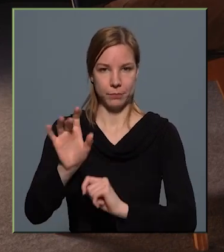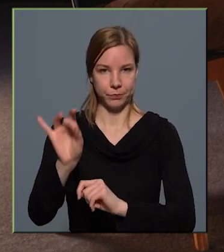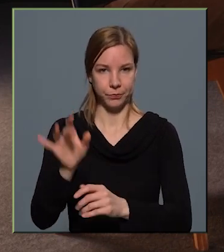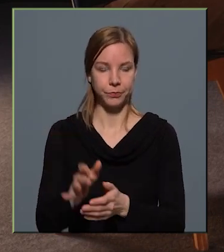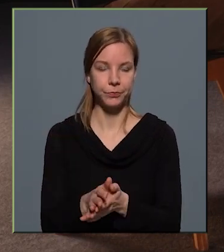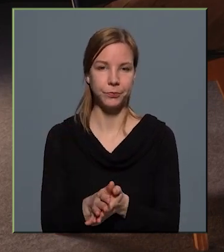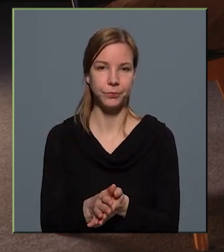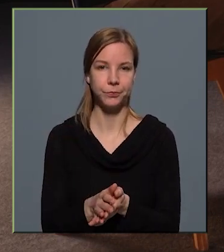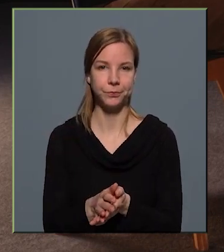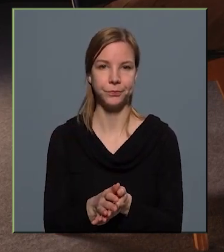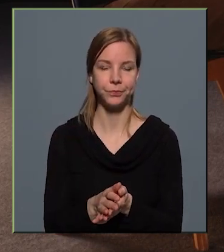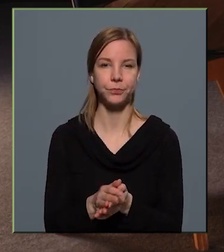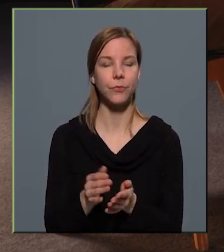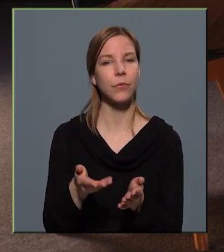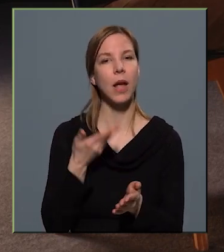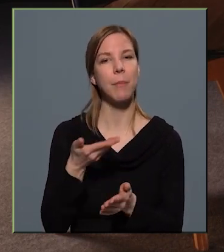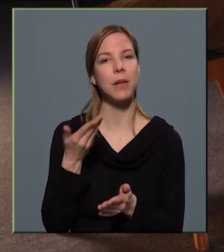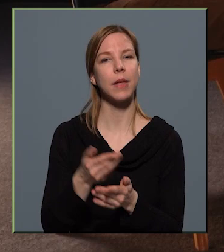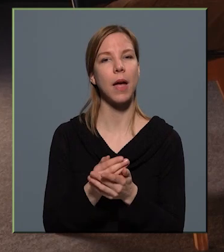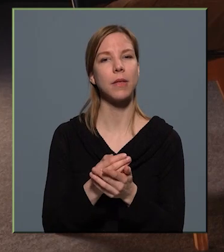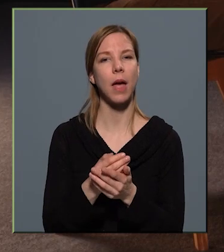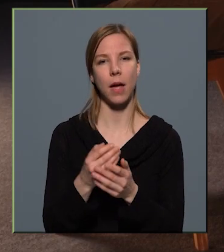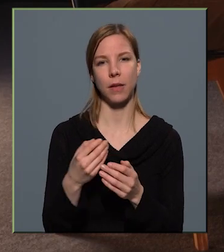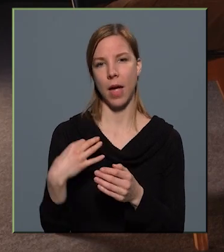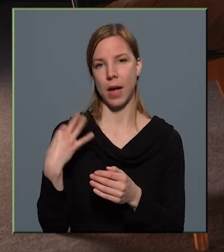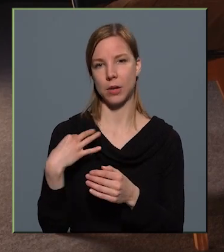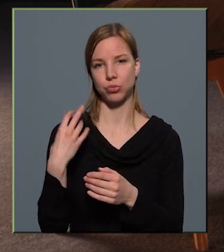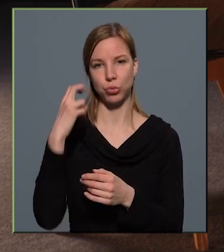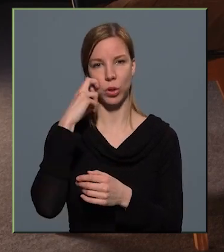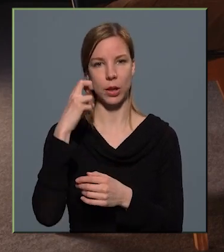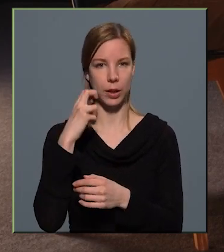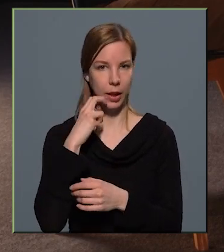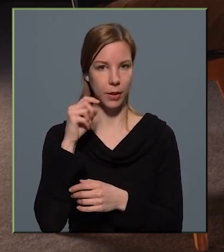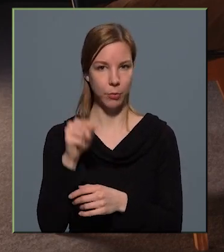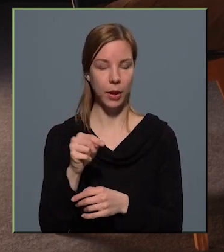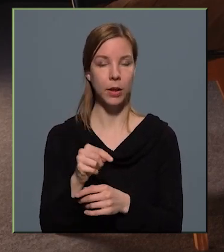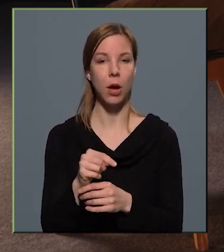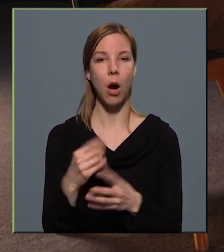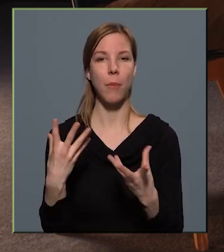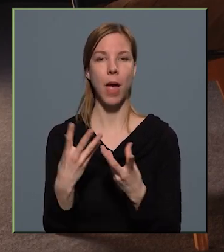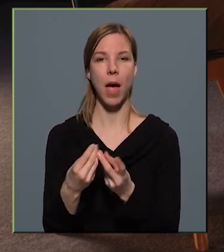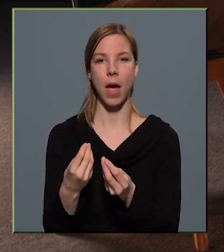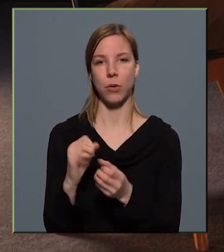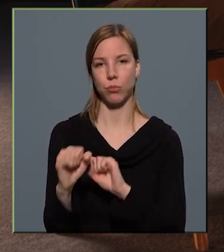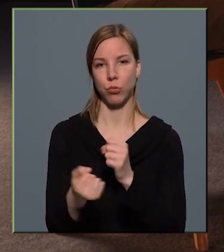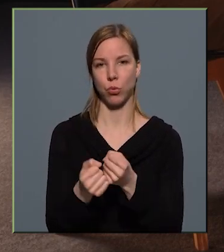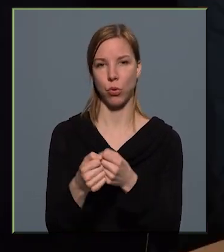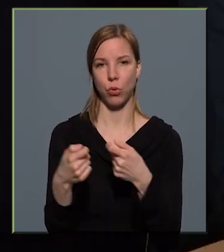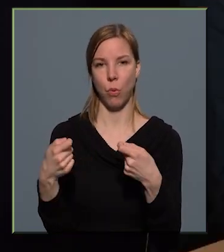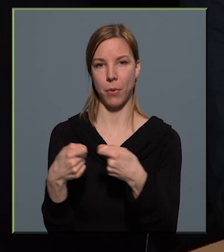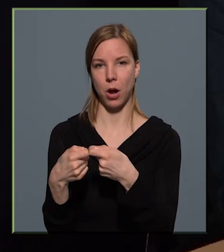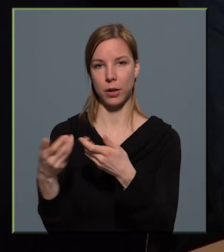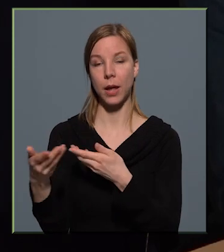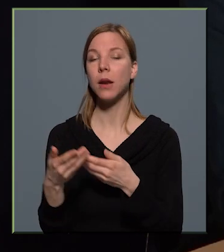Említetted az egészségügyi intézményeket, mint adott esetben együttműködő partnereket. Itt milyen